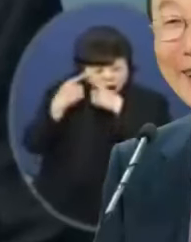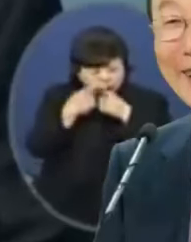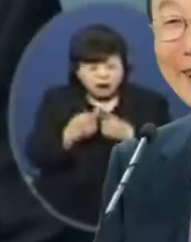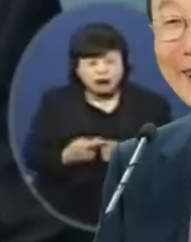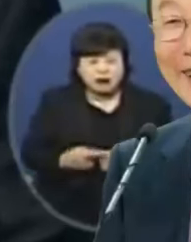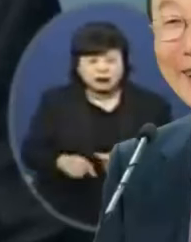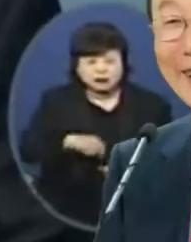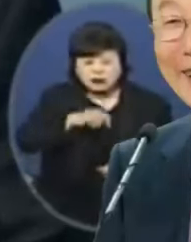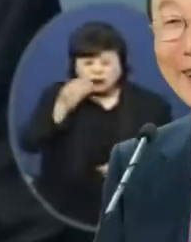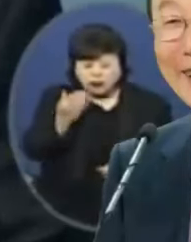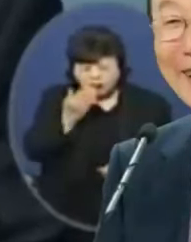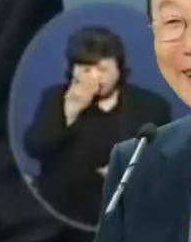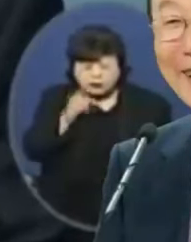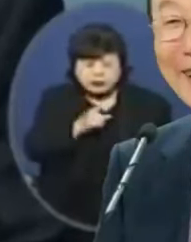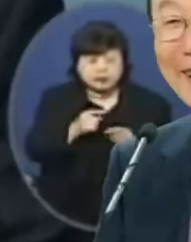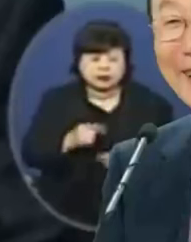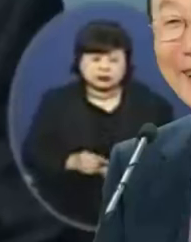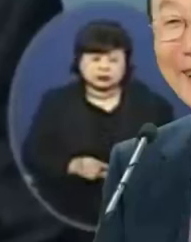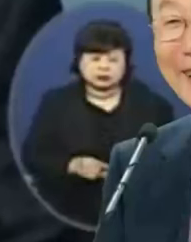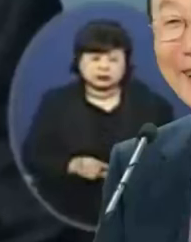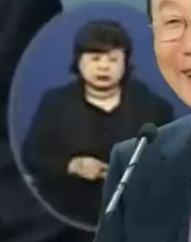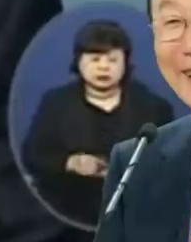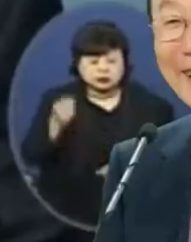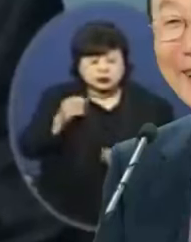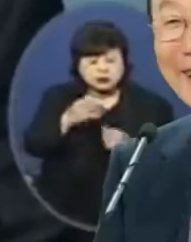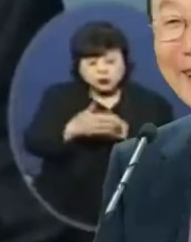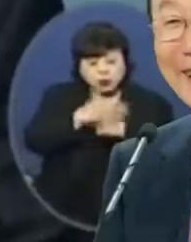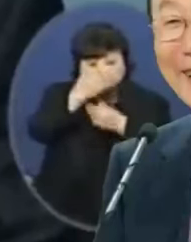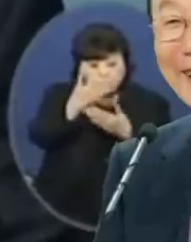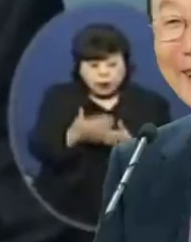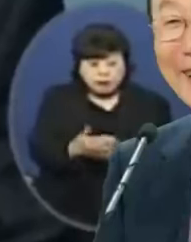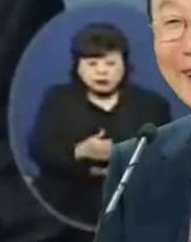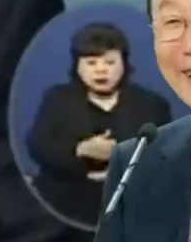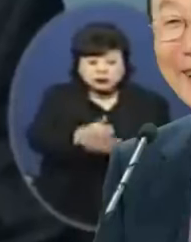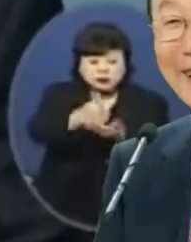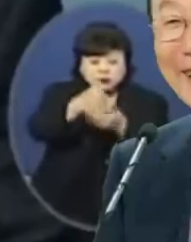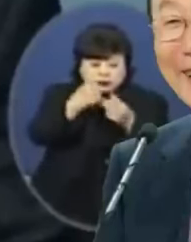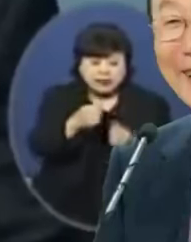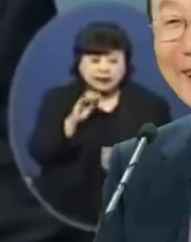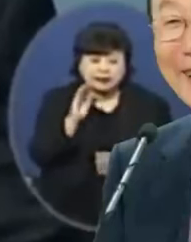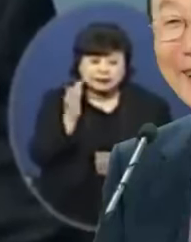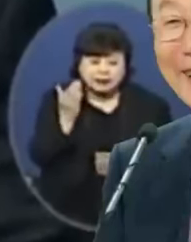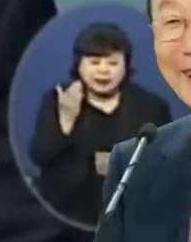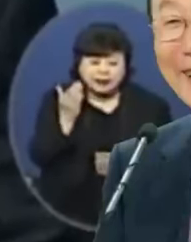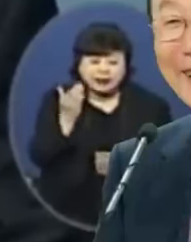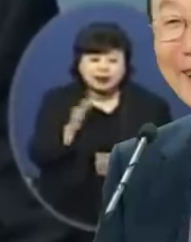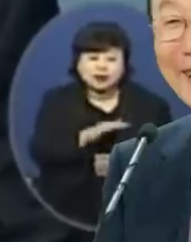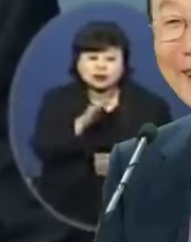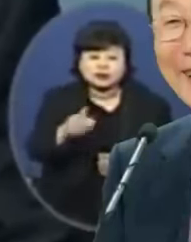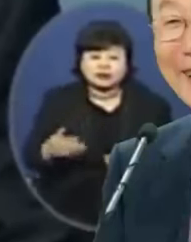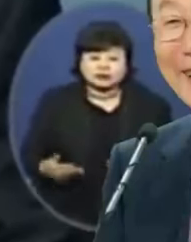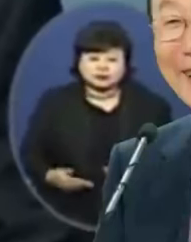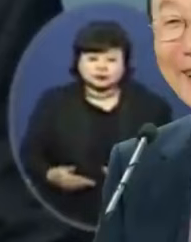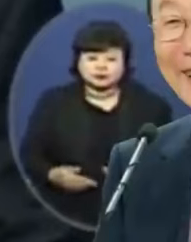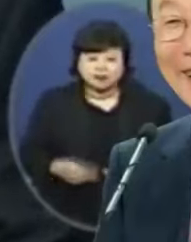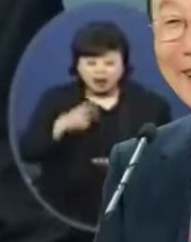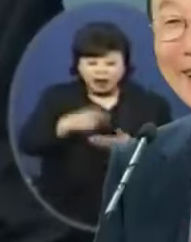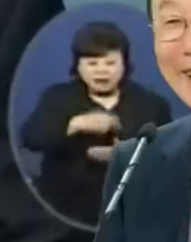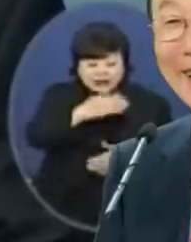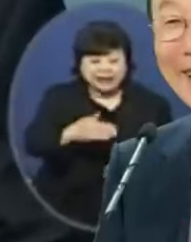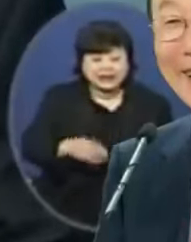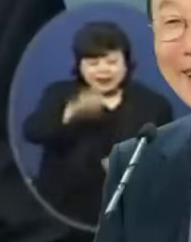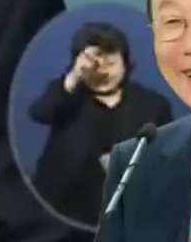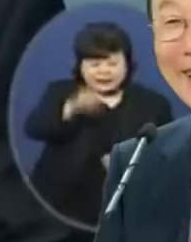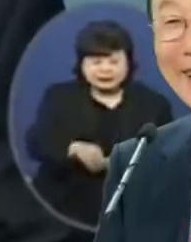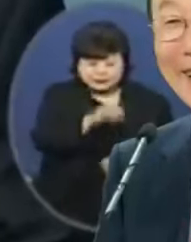의와 거룩한 삶을 살고 성령님의 도우심으로 섬기는 삶을 살아야 합니다. 우리가 언약궤인